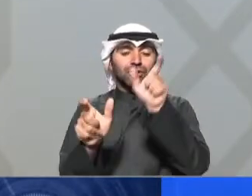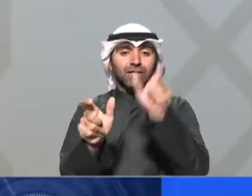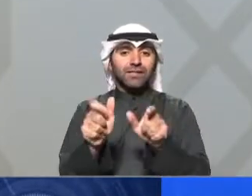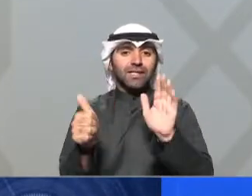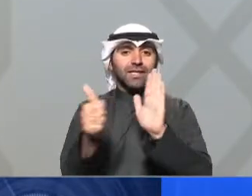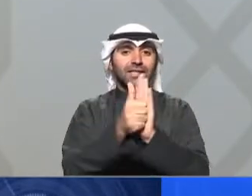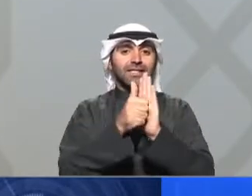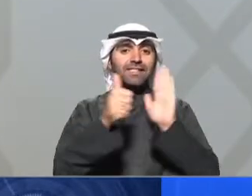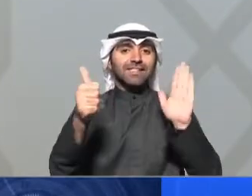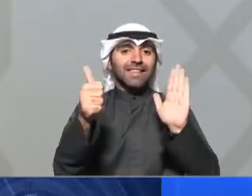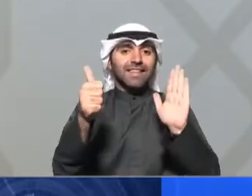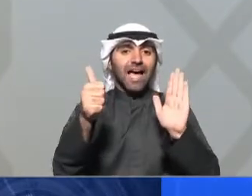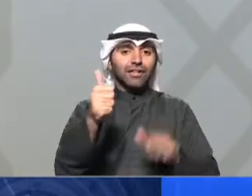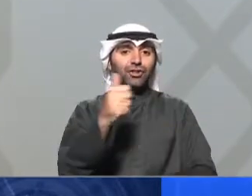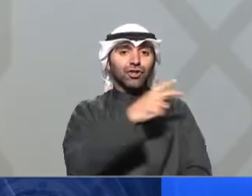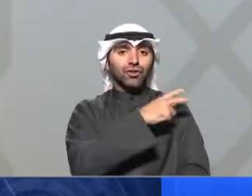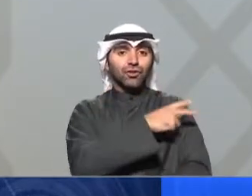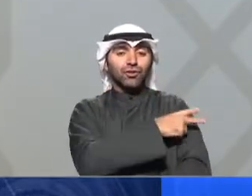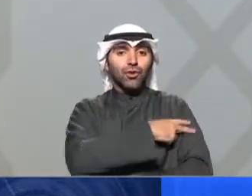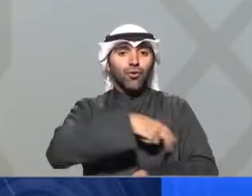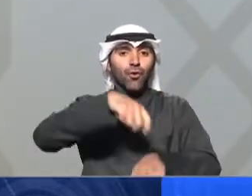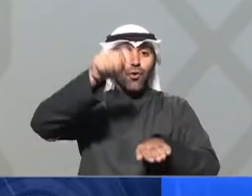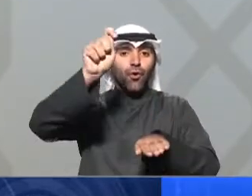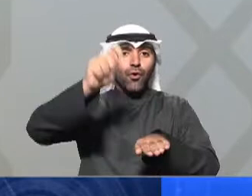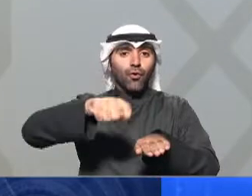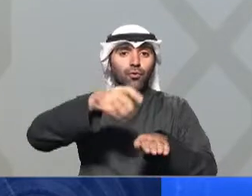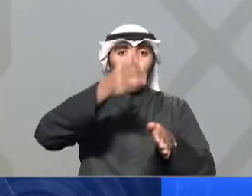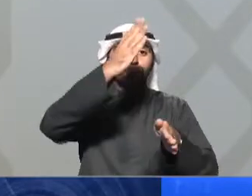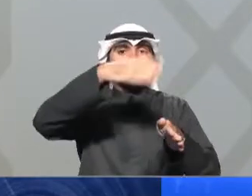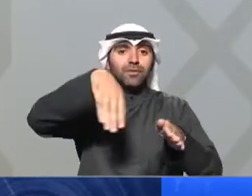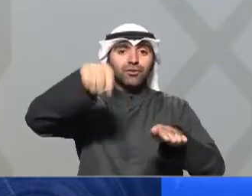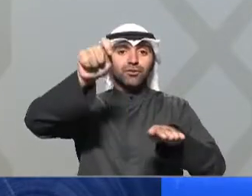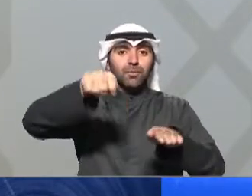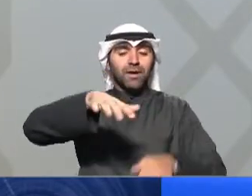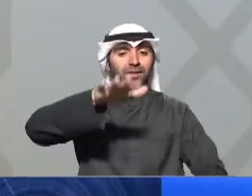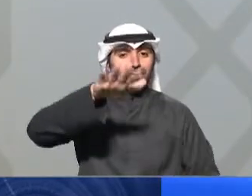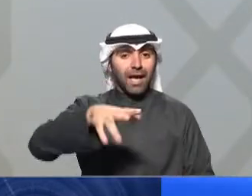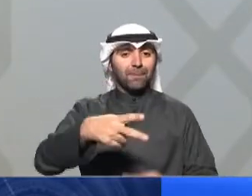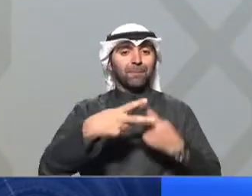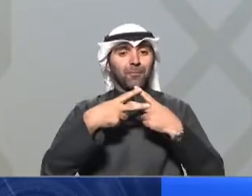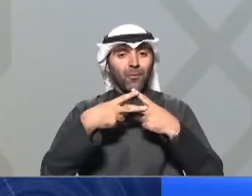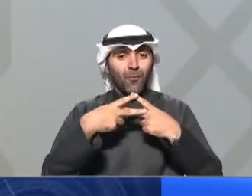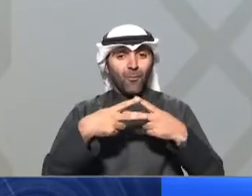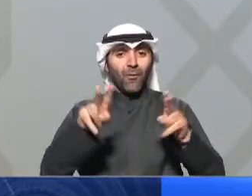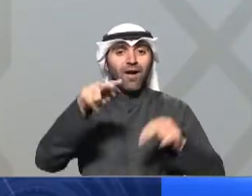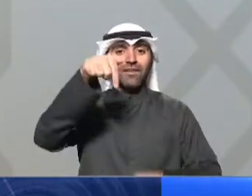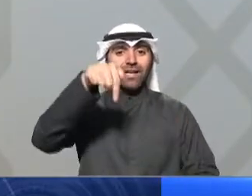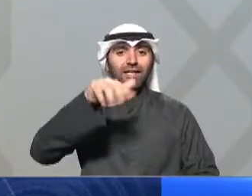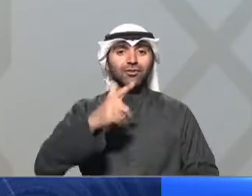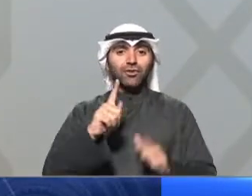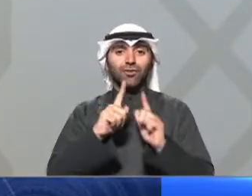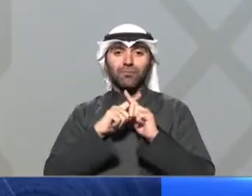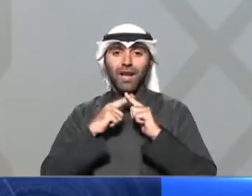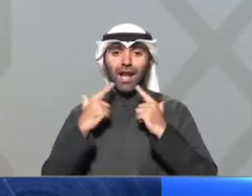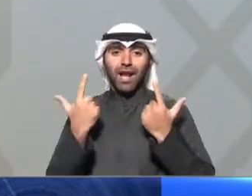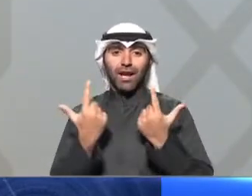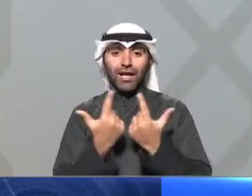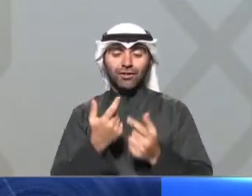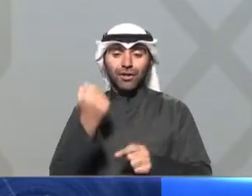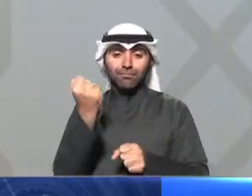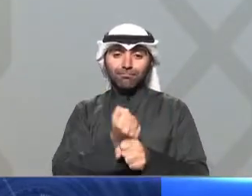أجواء ريحية، وتم الاتفاق على تشكيل فريق عمل حكومي